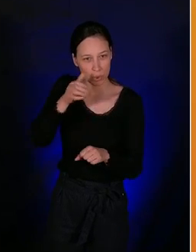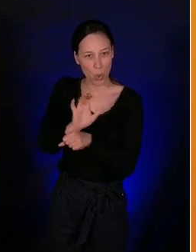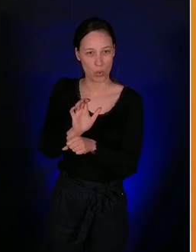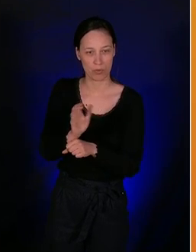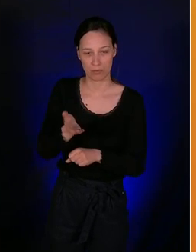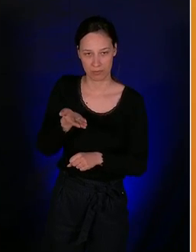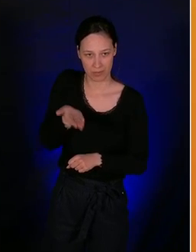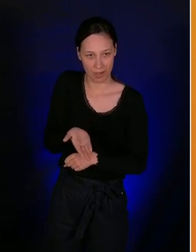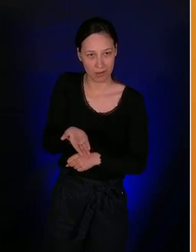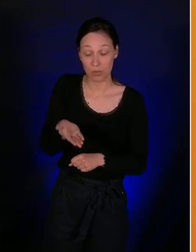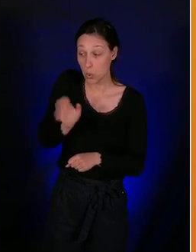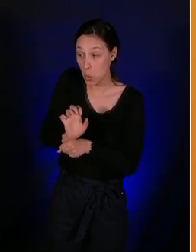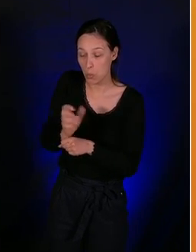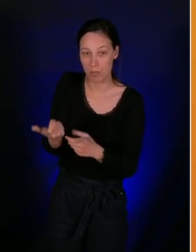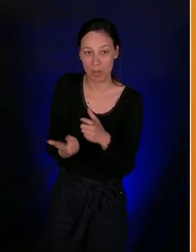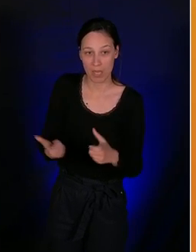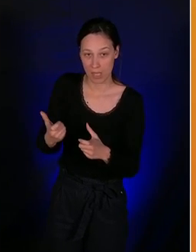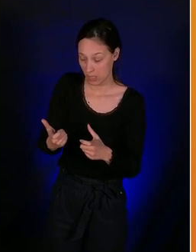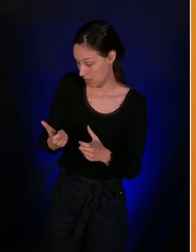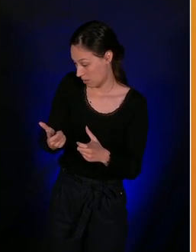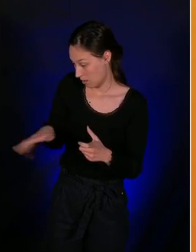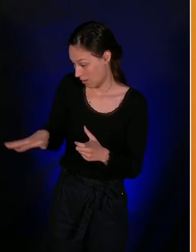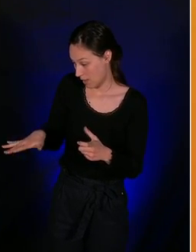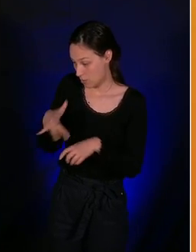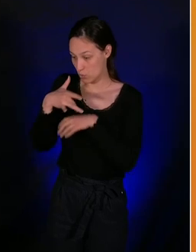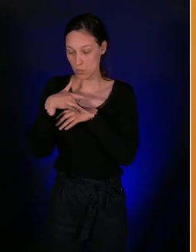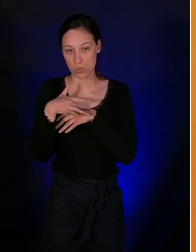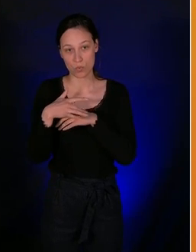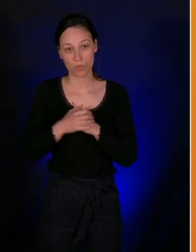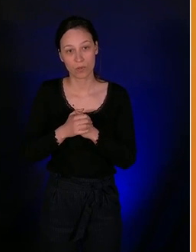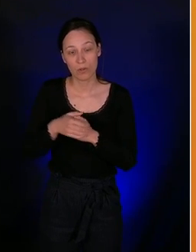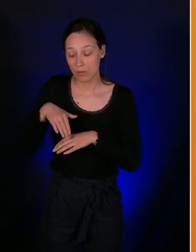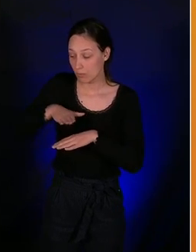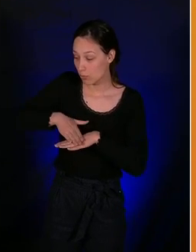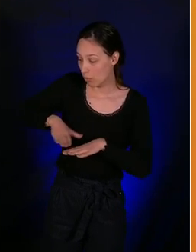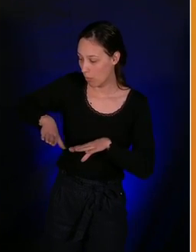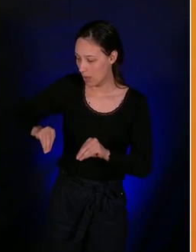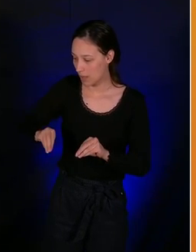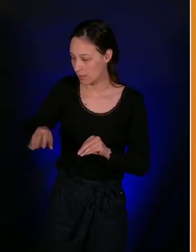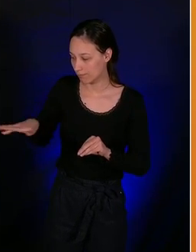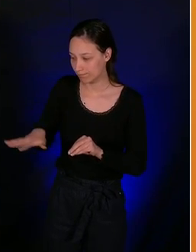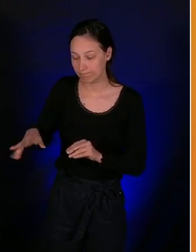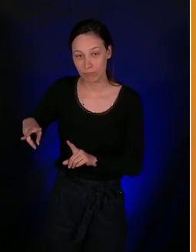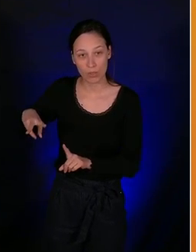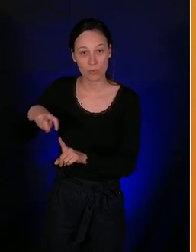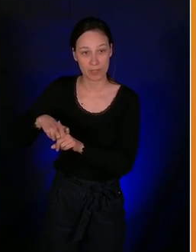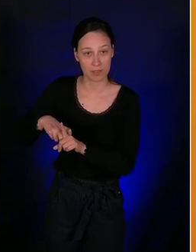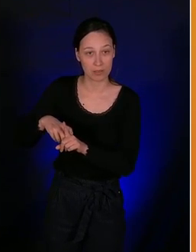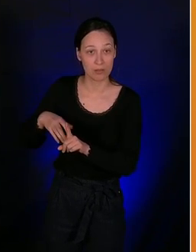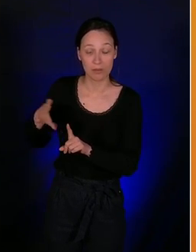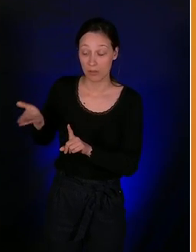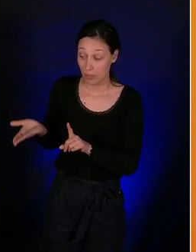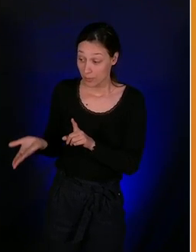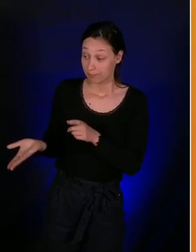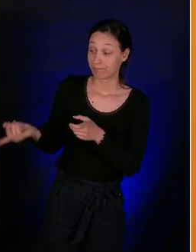à laquelle elles sont contraintes. Sur le terrain, l'implication des AESH elles-mêmes au sein du